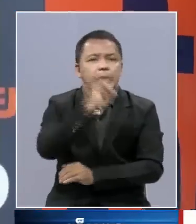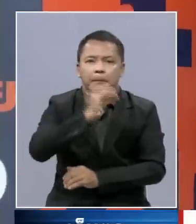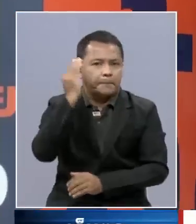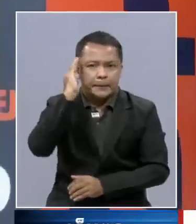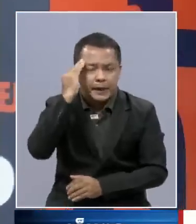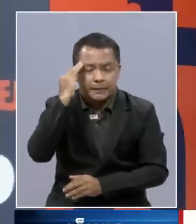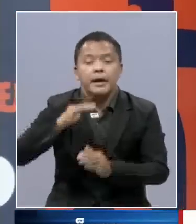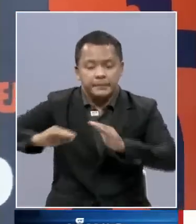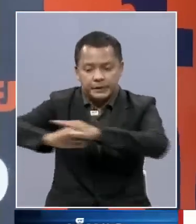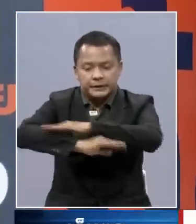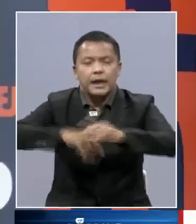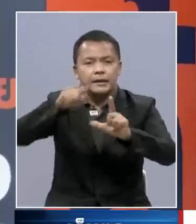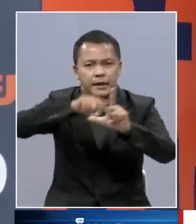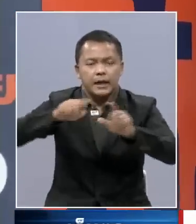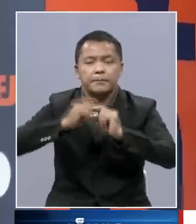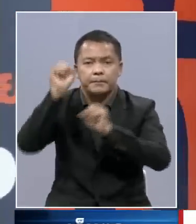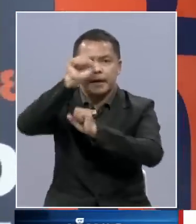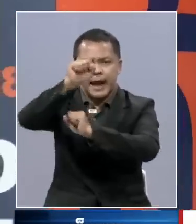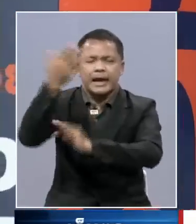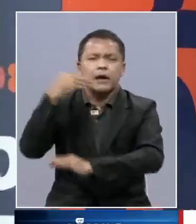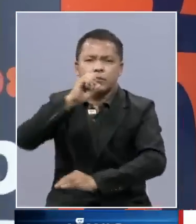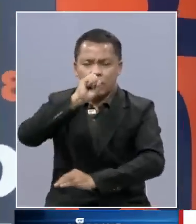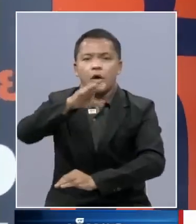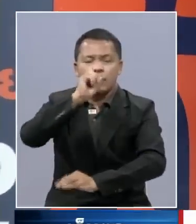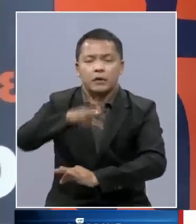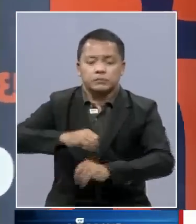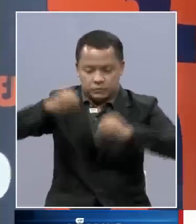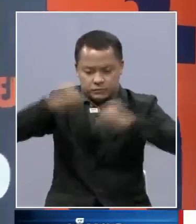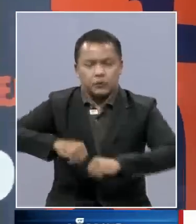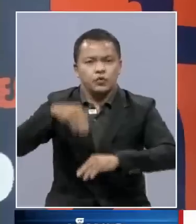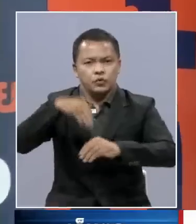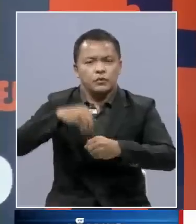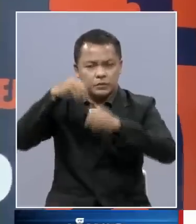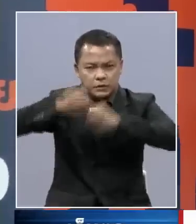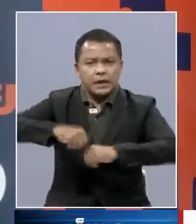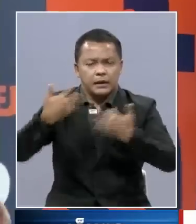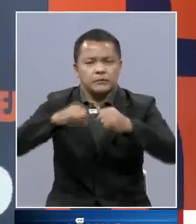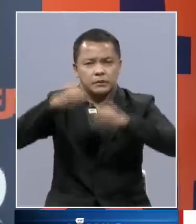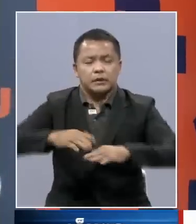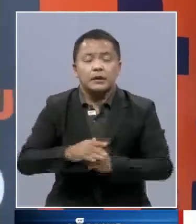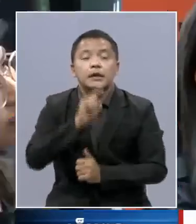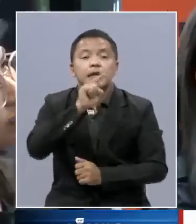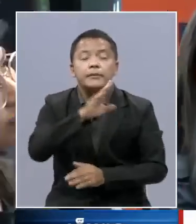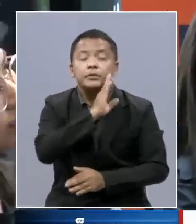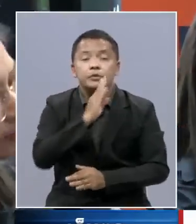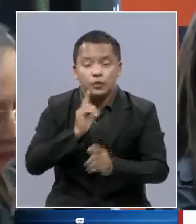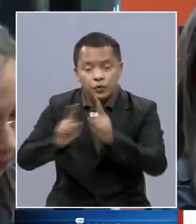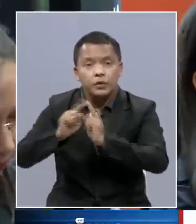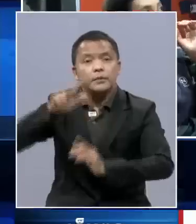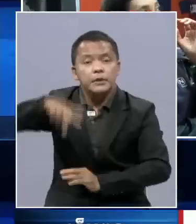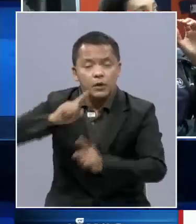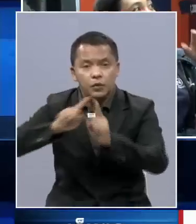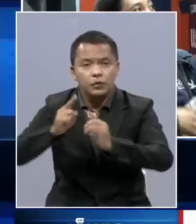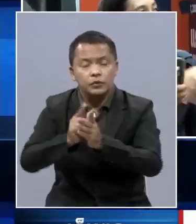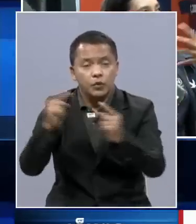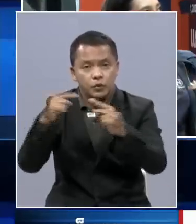ราบแต่ว่าเบื้องต้นเนี่ยก้าวไกลมีการประกาศมาแล้วหลายครั้งนะครับแล้วก็ยืนยันในจุดยืนเรื่องนี้มาโดยตลอดทีนี้ถามว่าได้มีโอกาสพูดคุยกับเพื่อไท